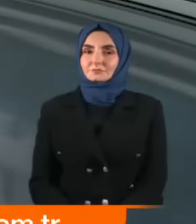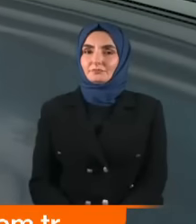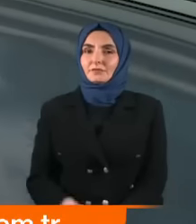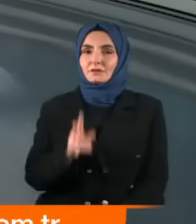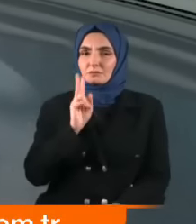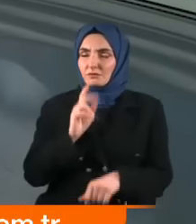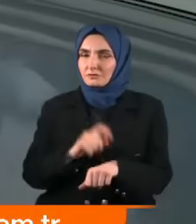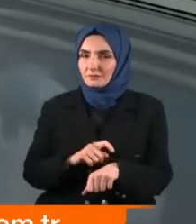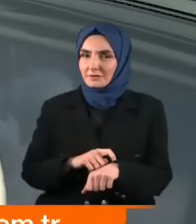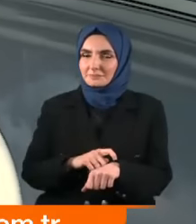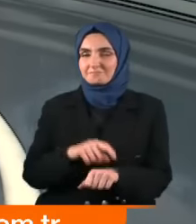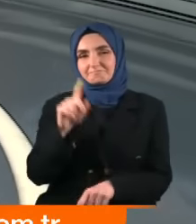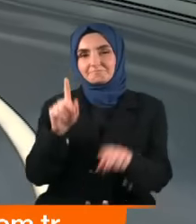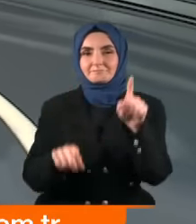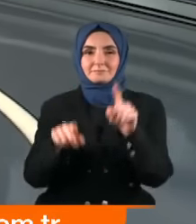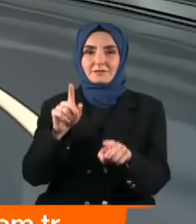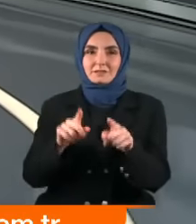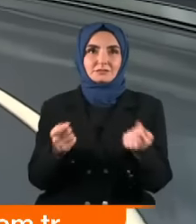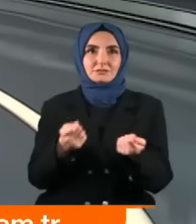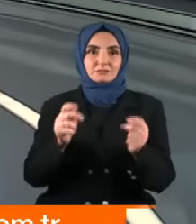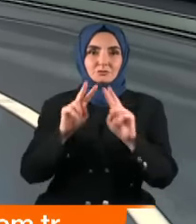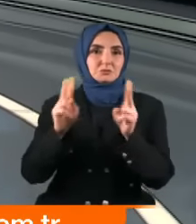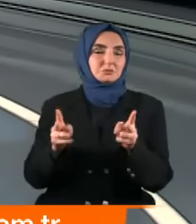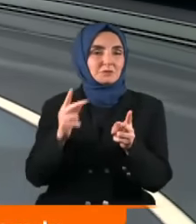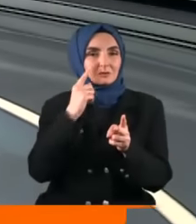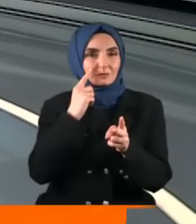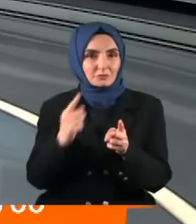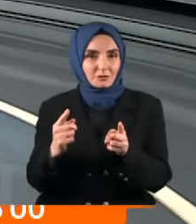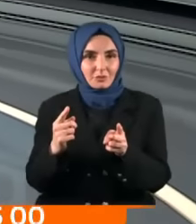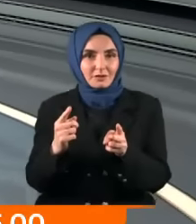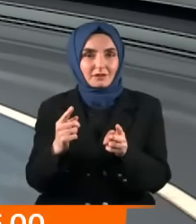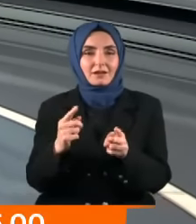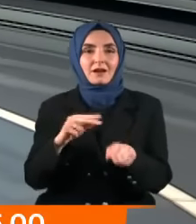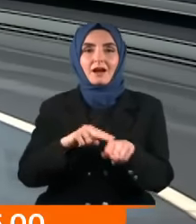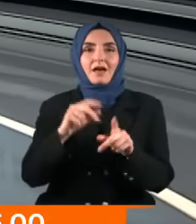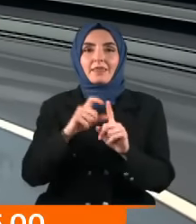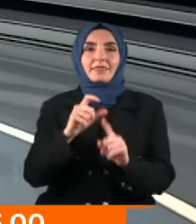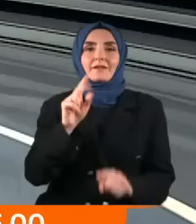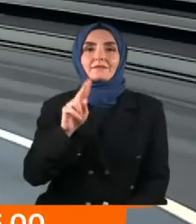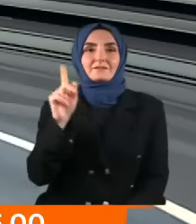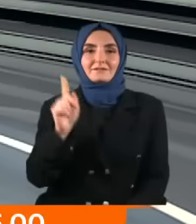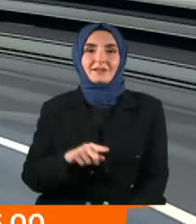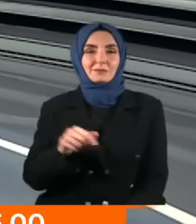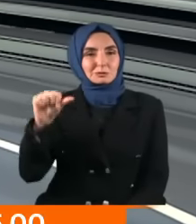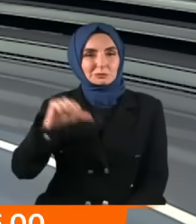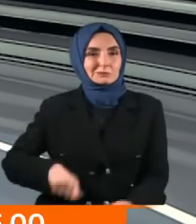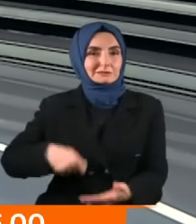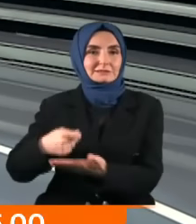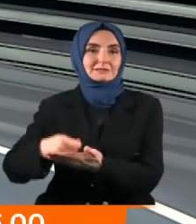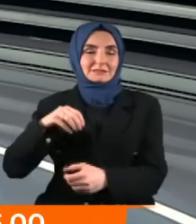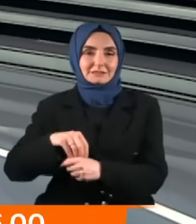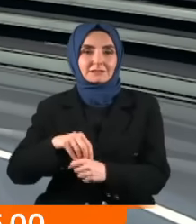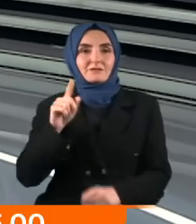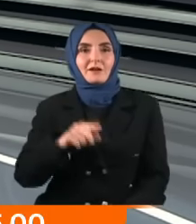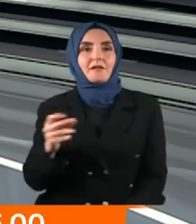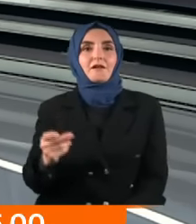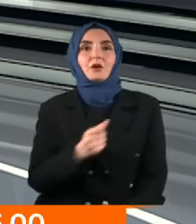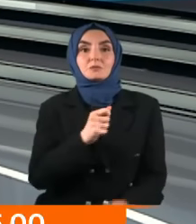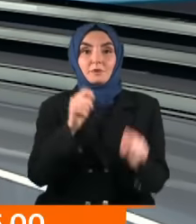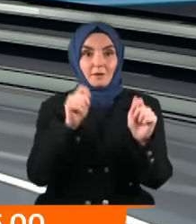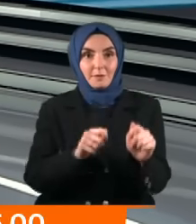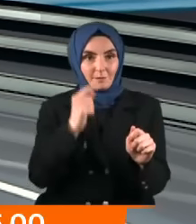Son dönemde bazı işletmeler düşük KDV ödemek için vergi kaçırma oyununa başvurunca Hazine ve Maliye Bakanlığı devreye